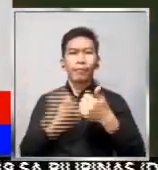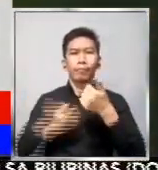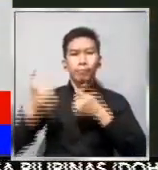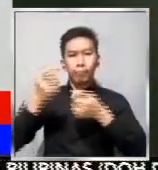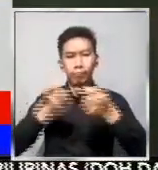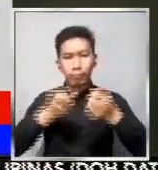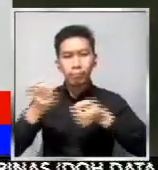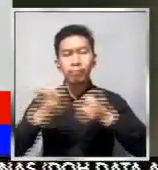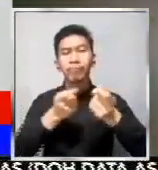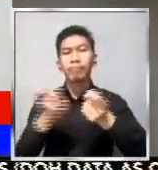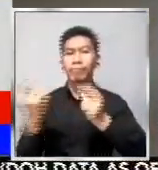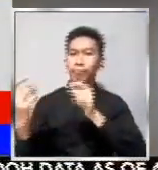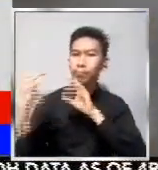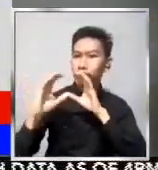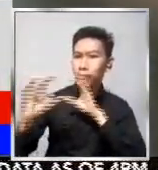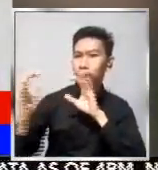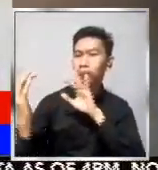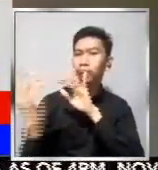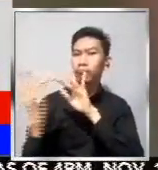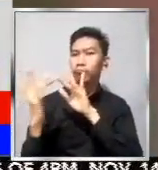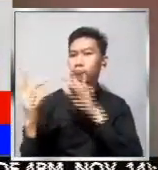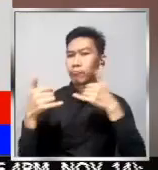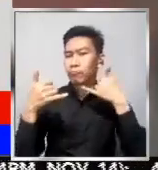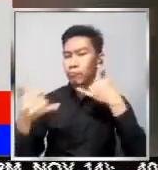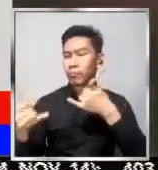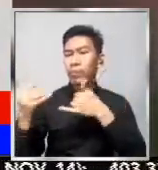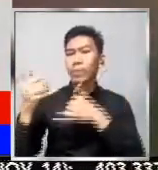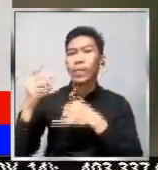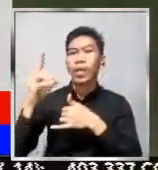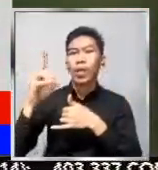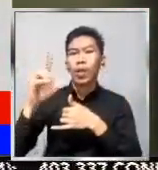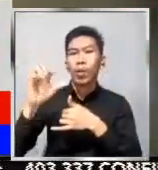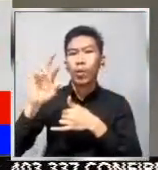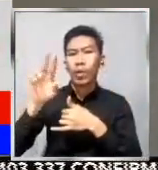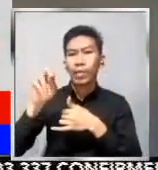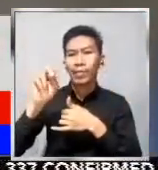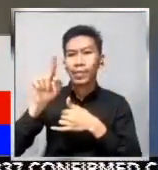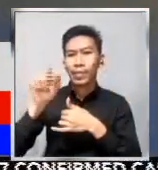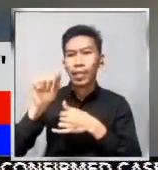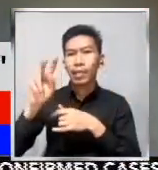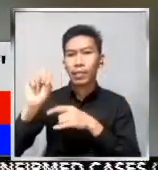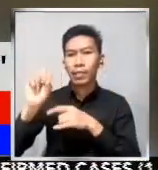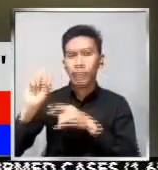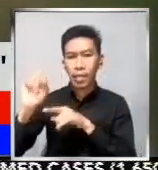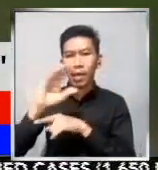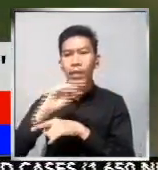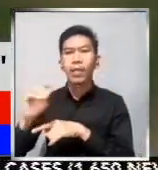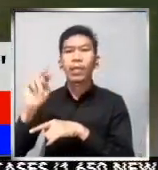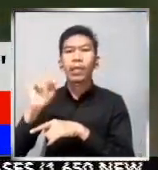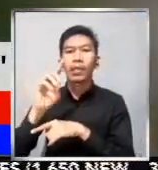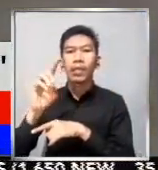Secretary Delfin Lorenzana and Yusek Halad of NDRRMC.